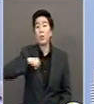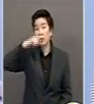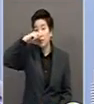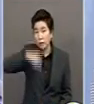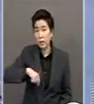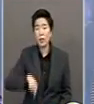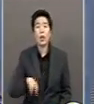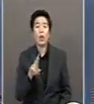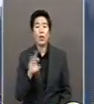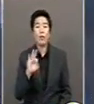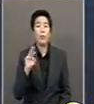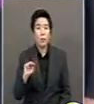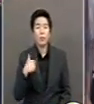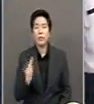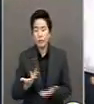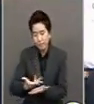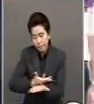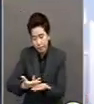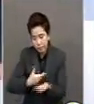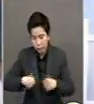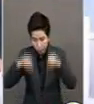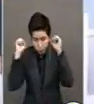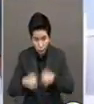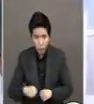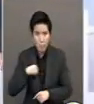ยหรือว่าบอร์ดรฟม.ที่ได้มีการหารือร่